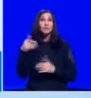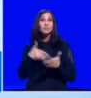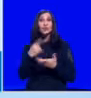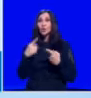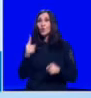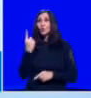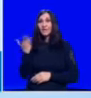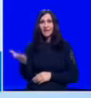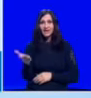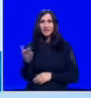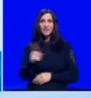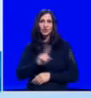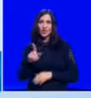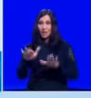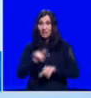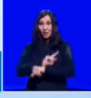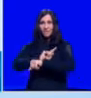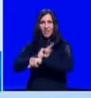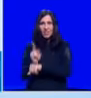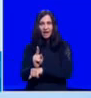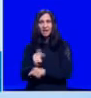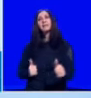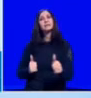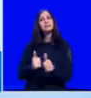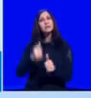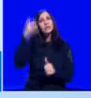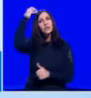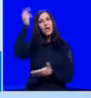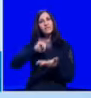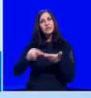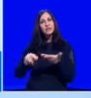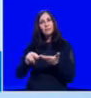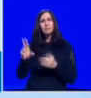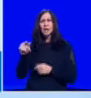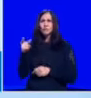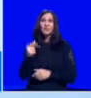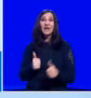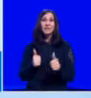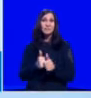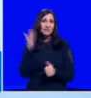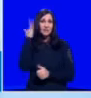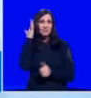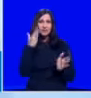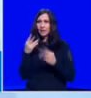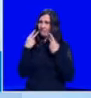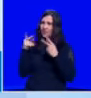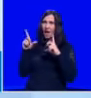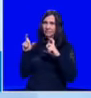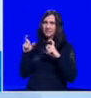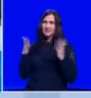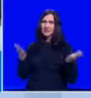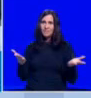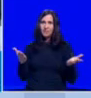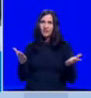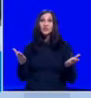друга, освен тази, че не е приел веднага заместник държавния секретар. Нека да кажем, това е заместник министър. Ние видяхме снимки. Заместник министър. Ние